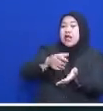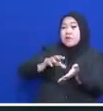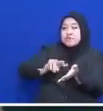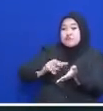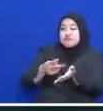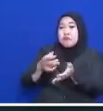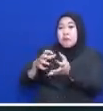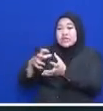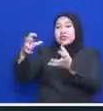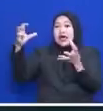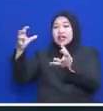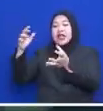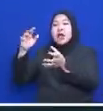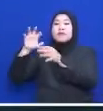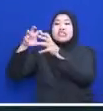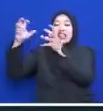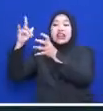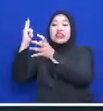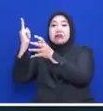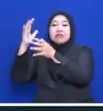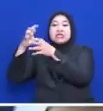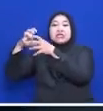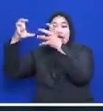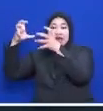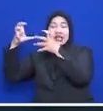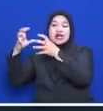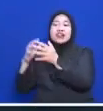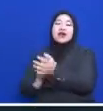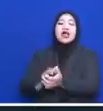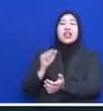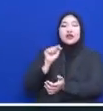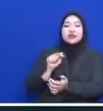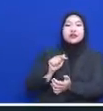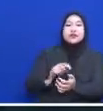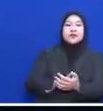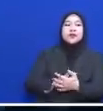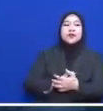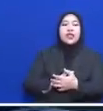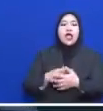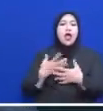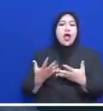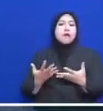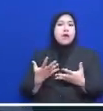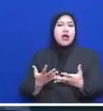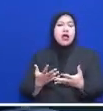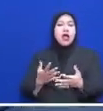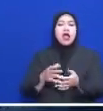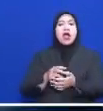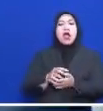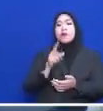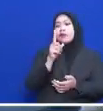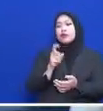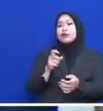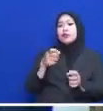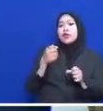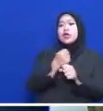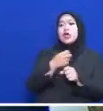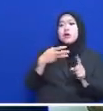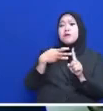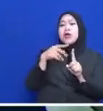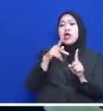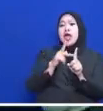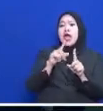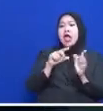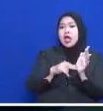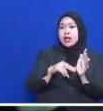besar, sehingga tidak tarung bebas seenaknya. Seperti jawaban yang terakhir tadi, apakah perlu GBHN? Ya perlu tentu saja,